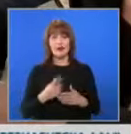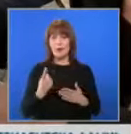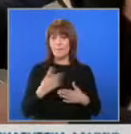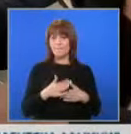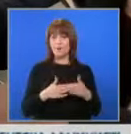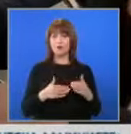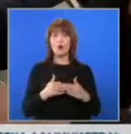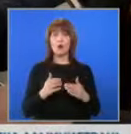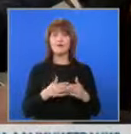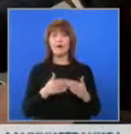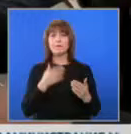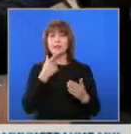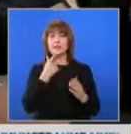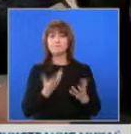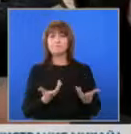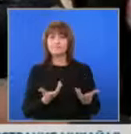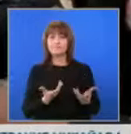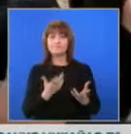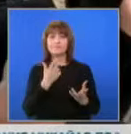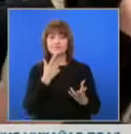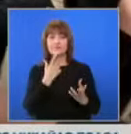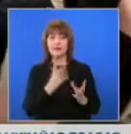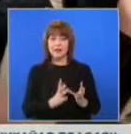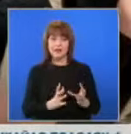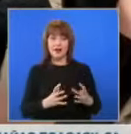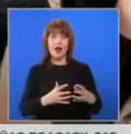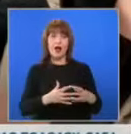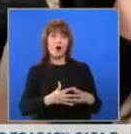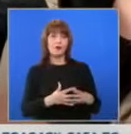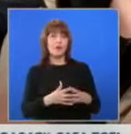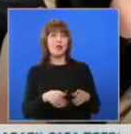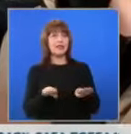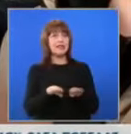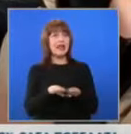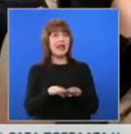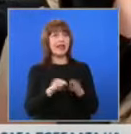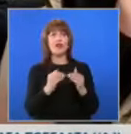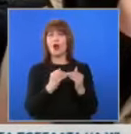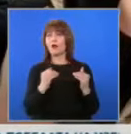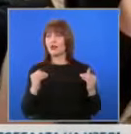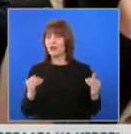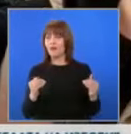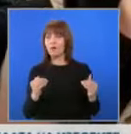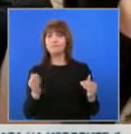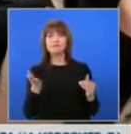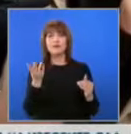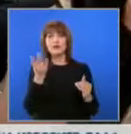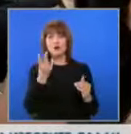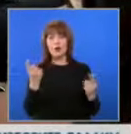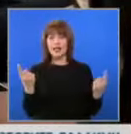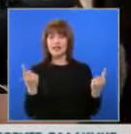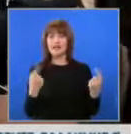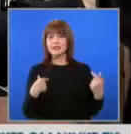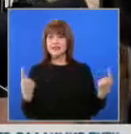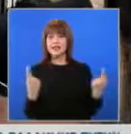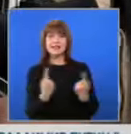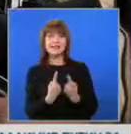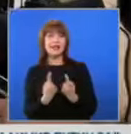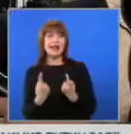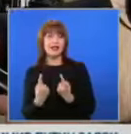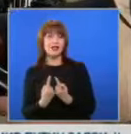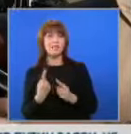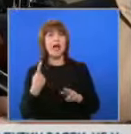Лига на нациите, в които отборите са, нали, теоретично на едно ниво. Второ, се срещаме юни месец с противници, които